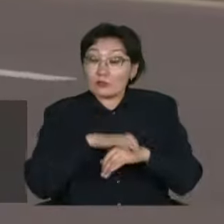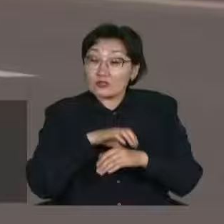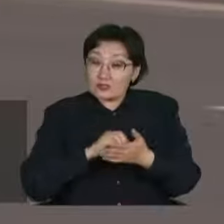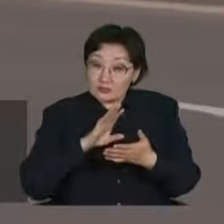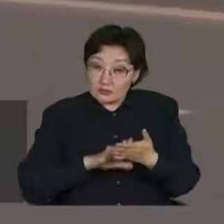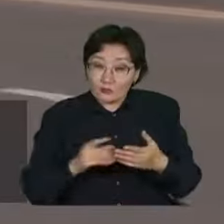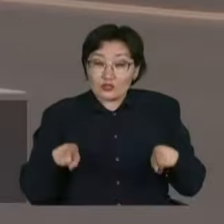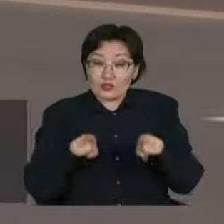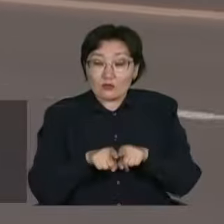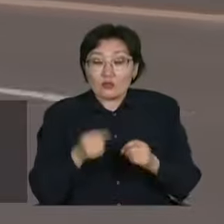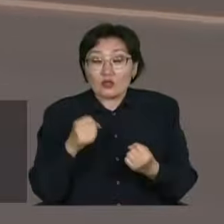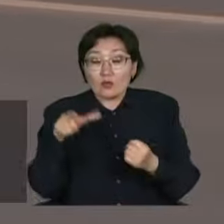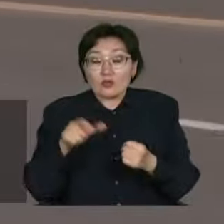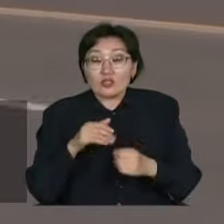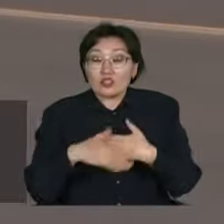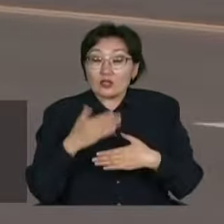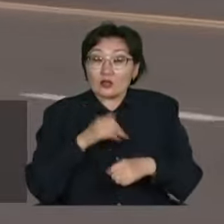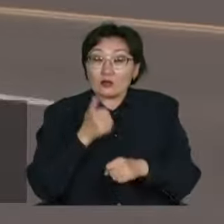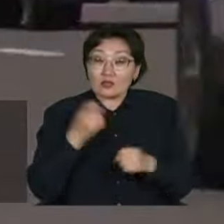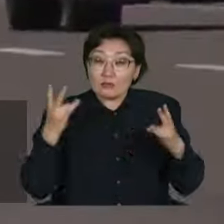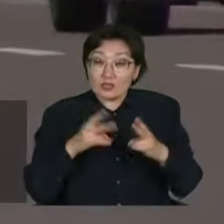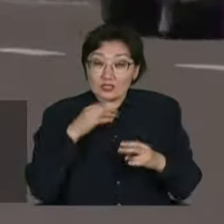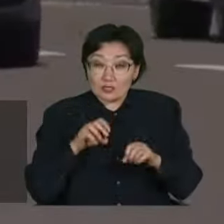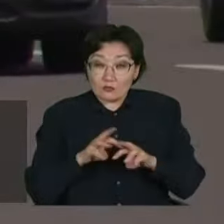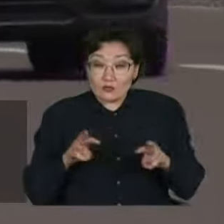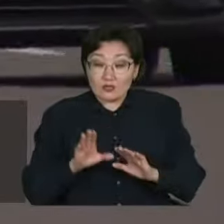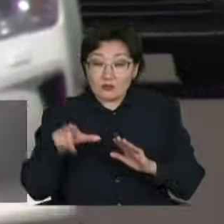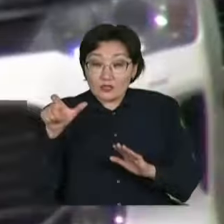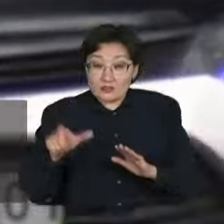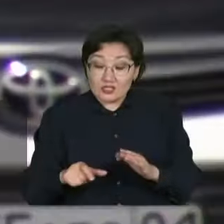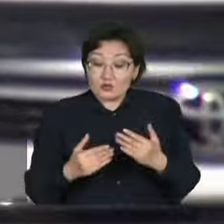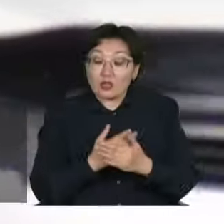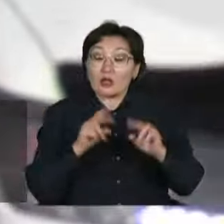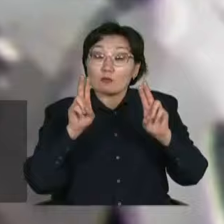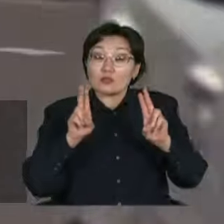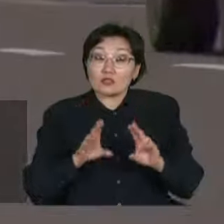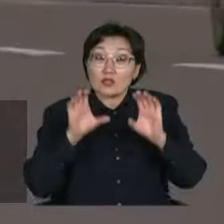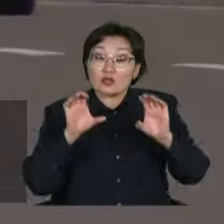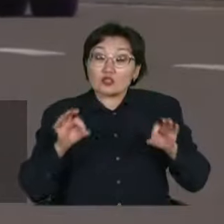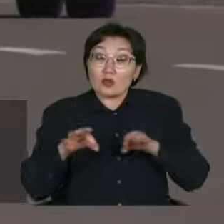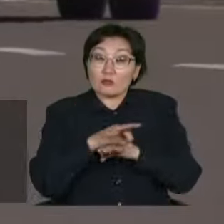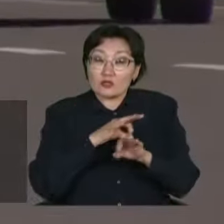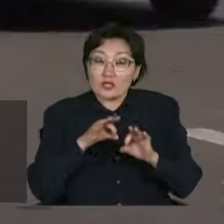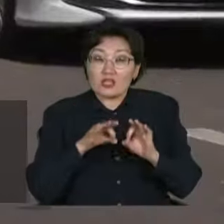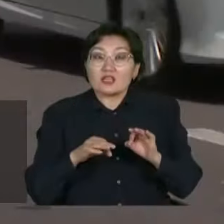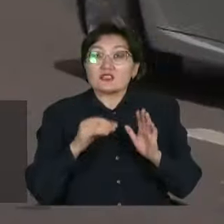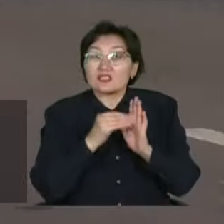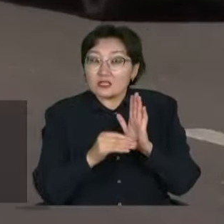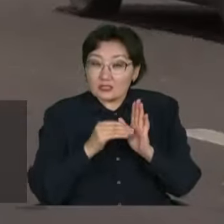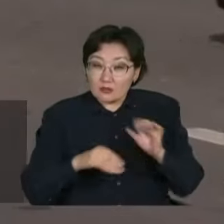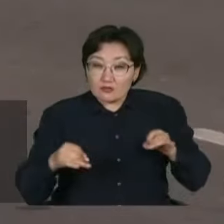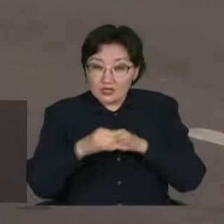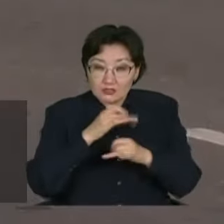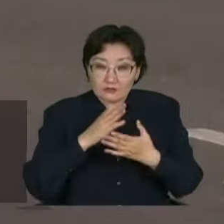тіркеліпті. Мұндайларға жазаны қатаңдату керек деді министрдің орынбасары. Жаңа тәртіп заң жобасында қарастырылып жатқанын